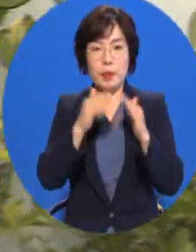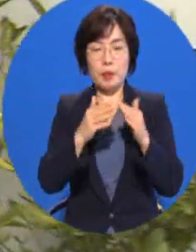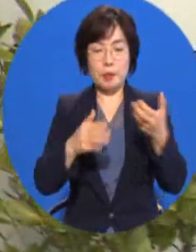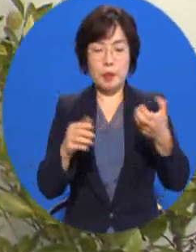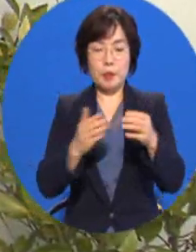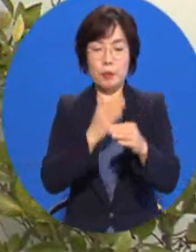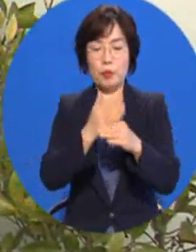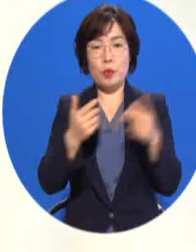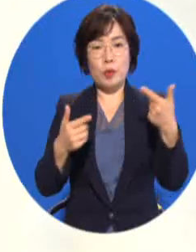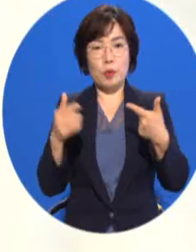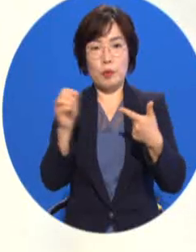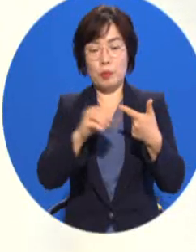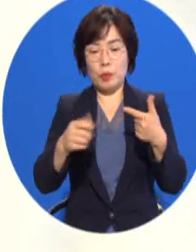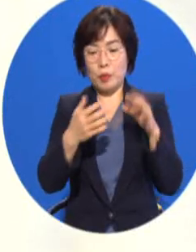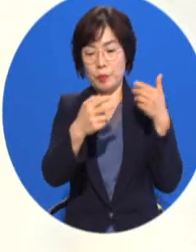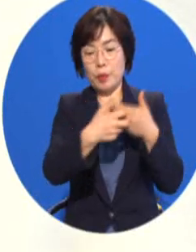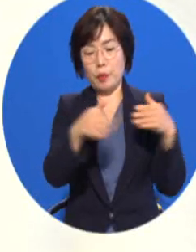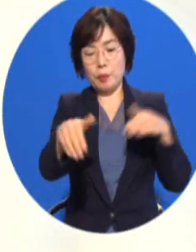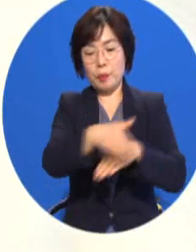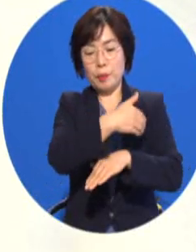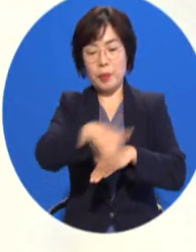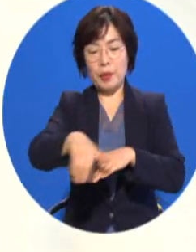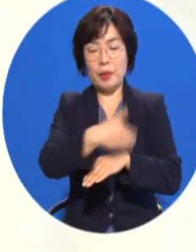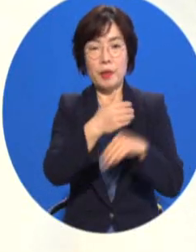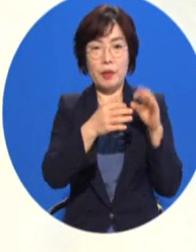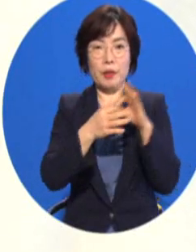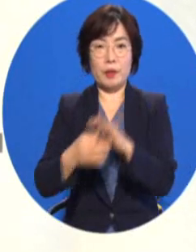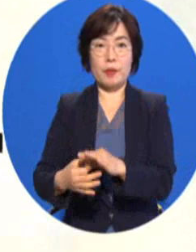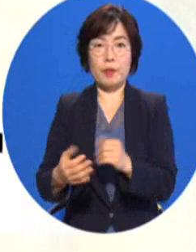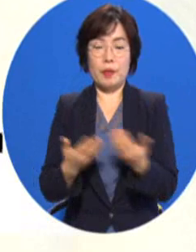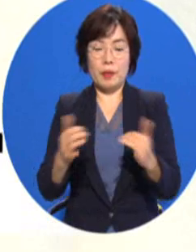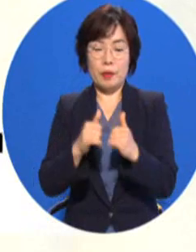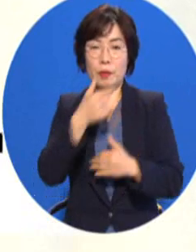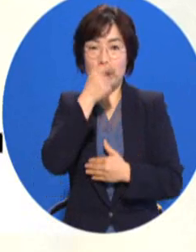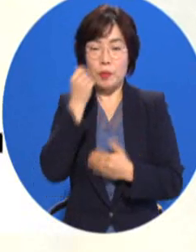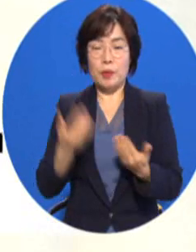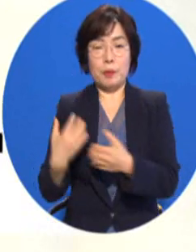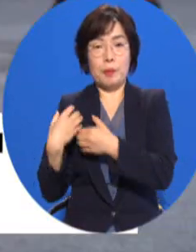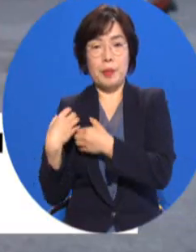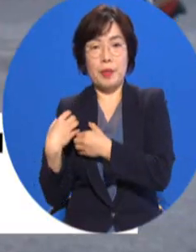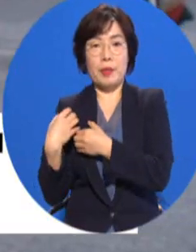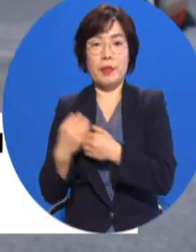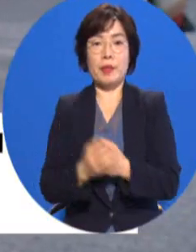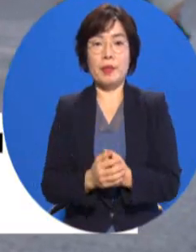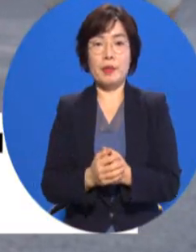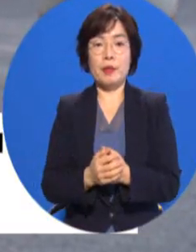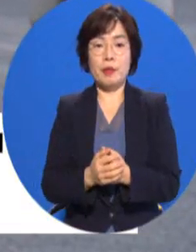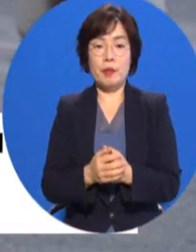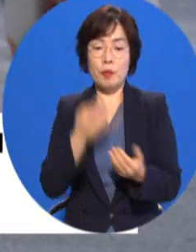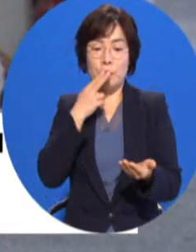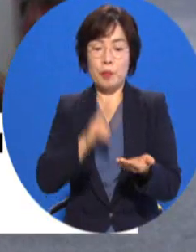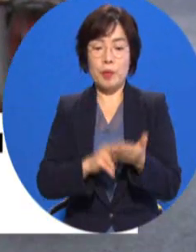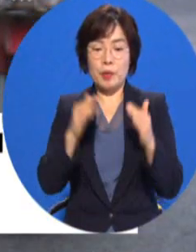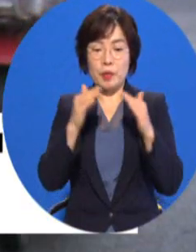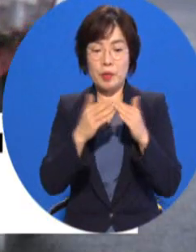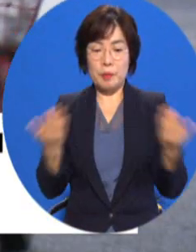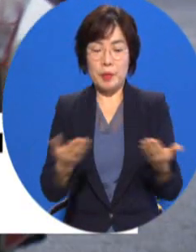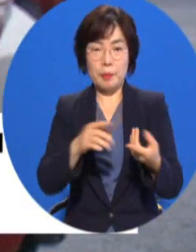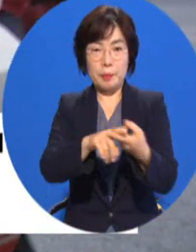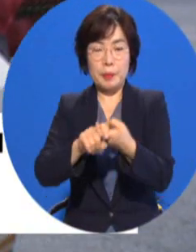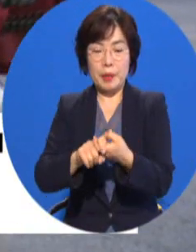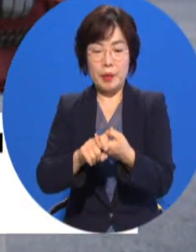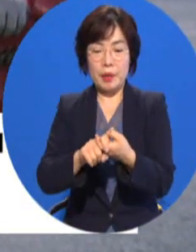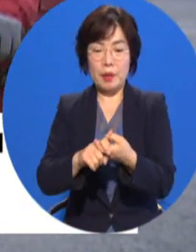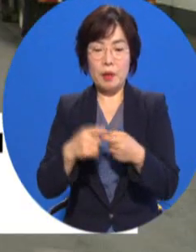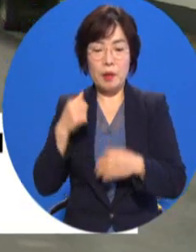가운데 6%는 병원 신세를 지고 있습니다. 인력 부족과 업무 부담이 가중되자 최근 우정사업본부와 노조가